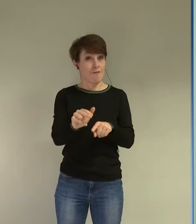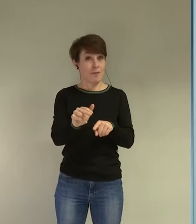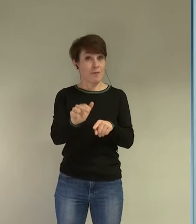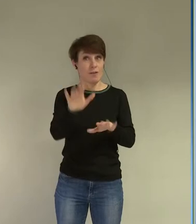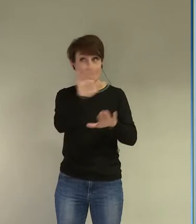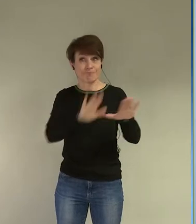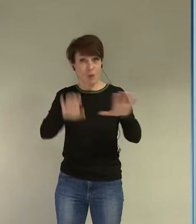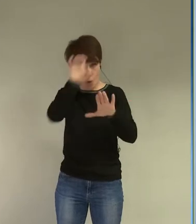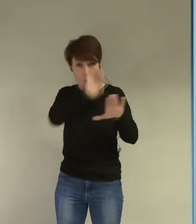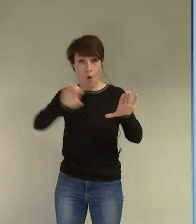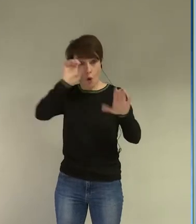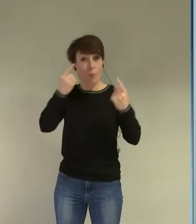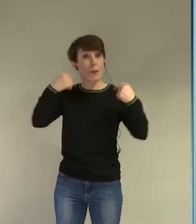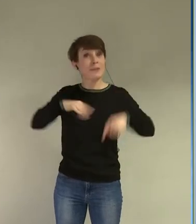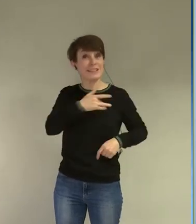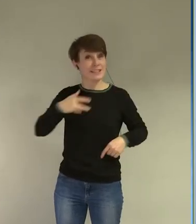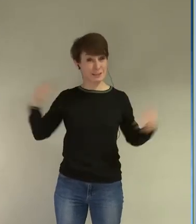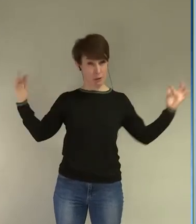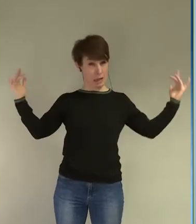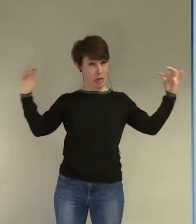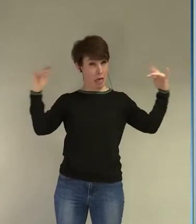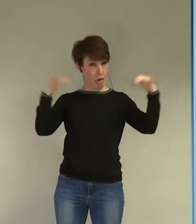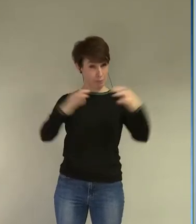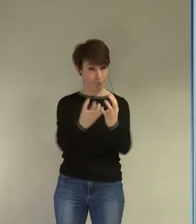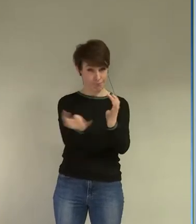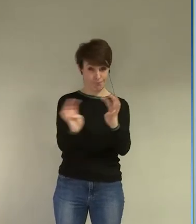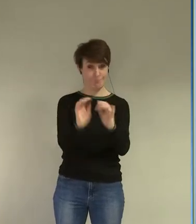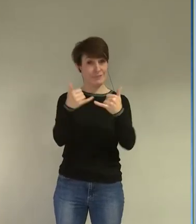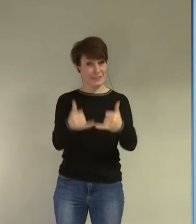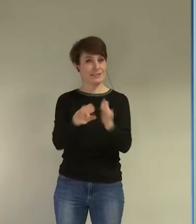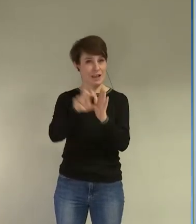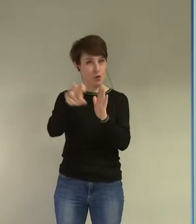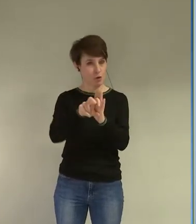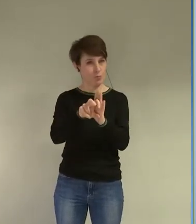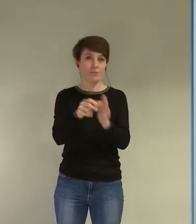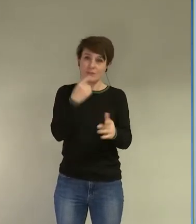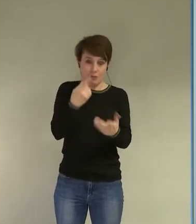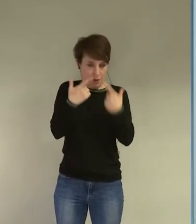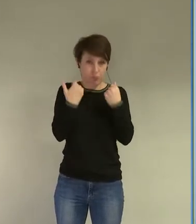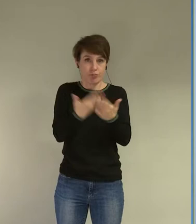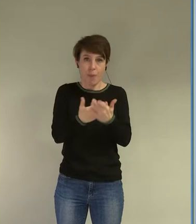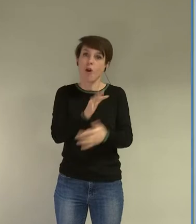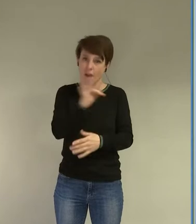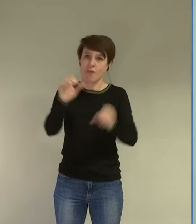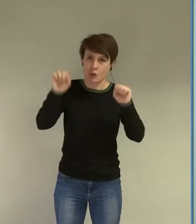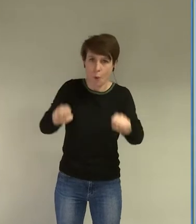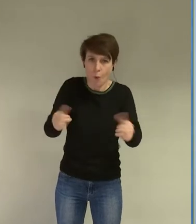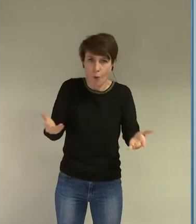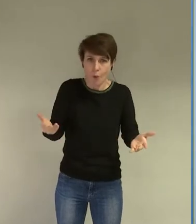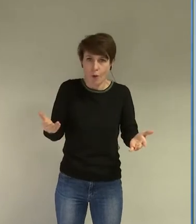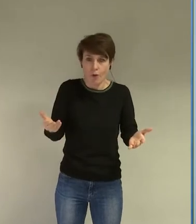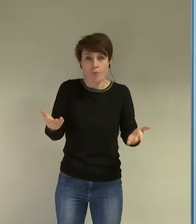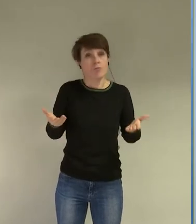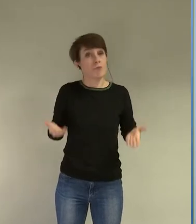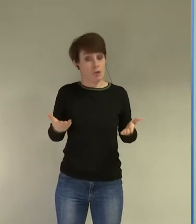de la santé ils seront assemblés à grenoble quand la france se veut la france peut et la présidence